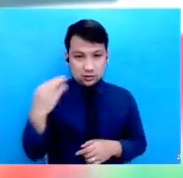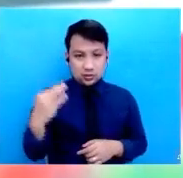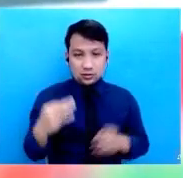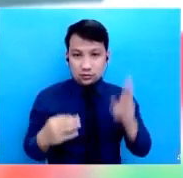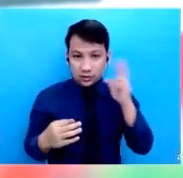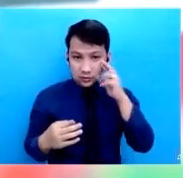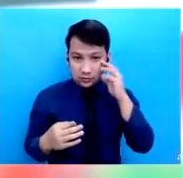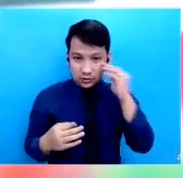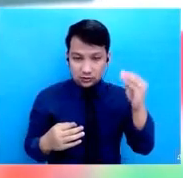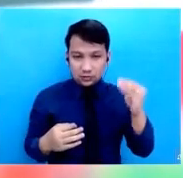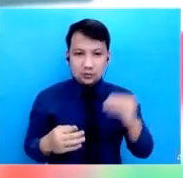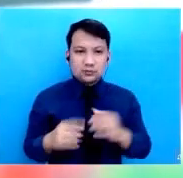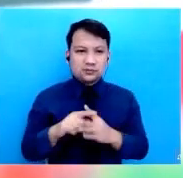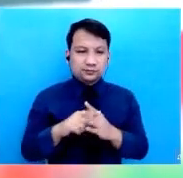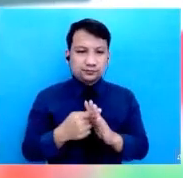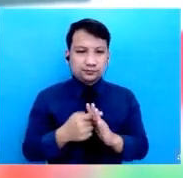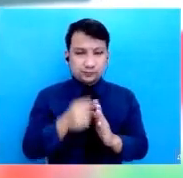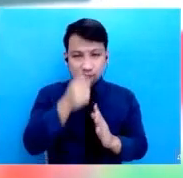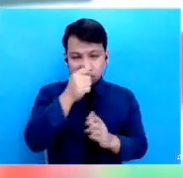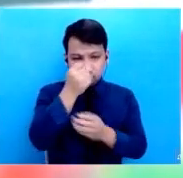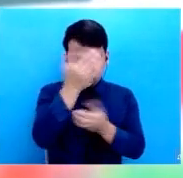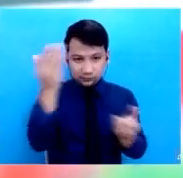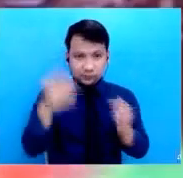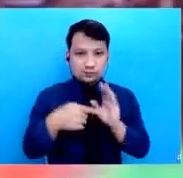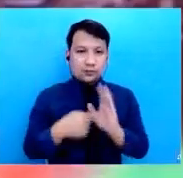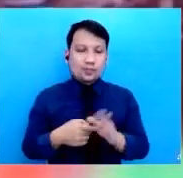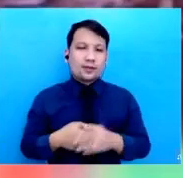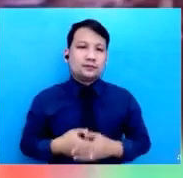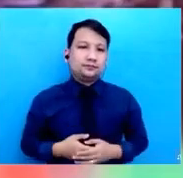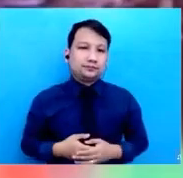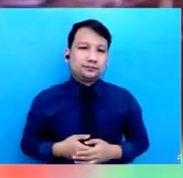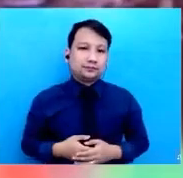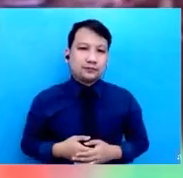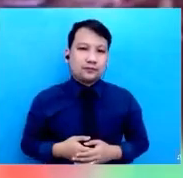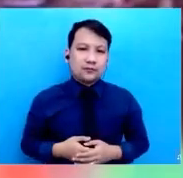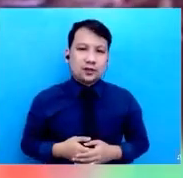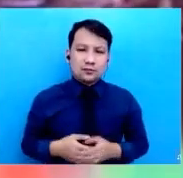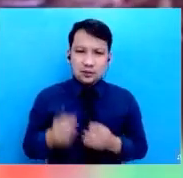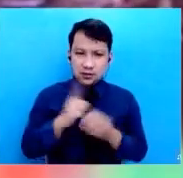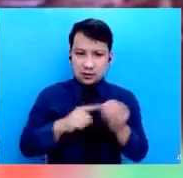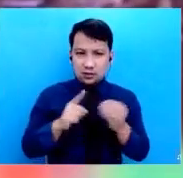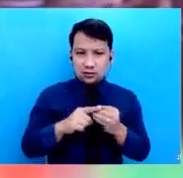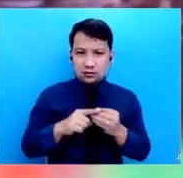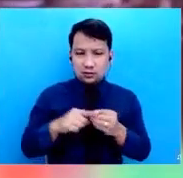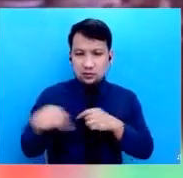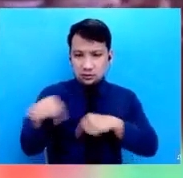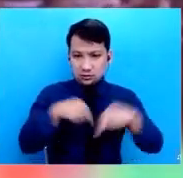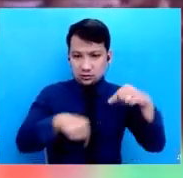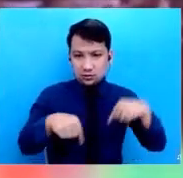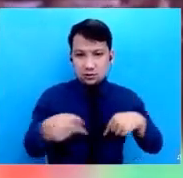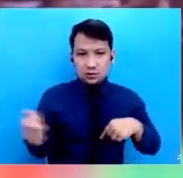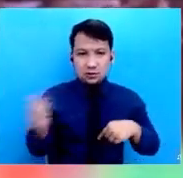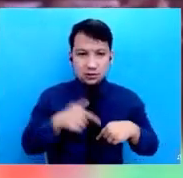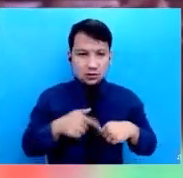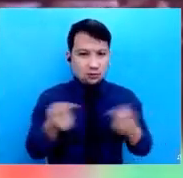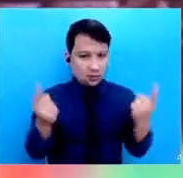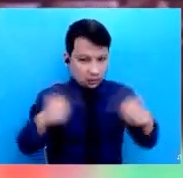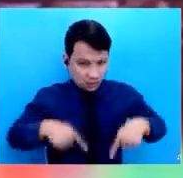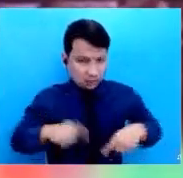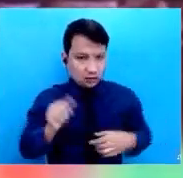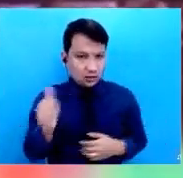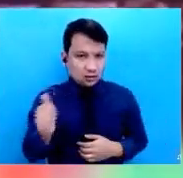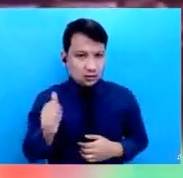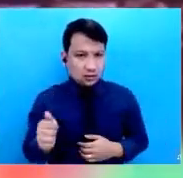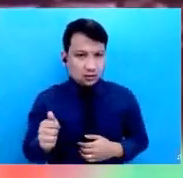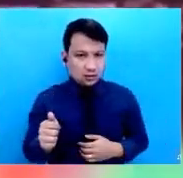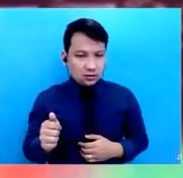Marcoleta sa simula ng campaign season. Pero agad na nag-backfire sa actress host ng mga eksenang yan. Giit